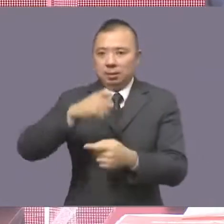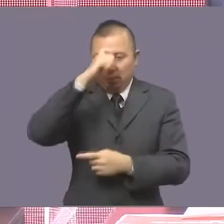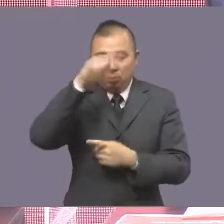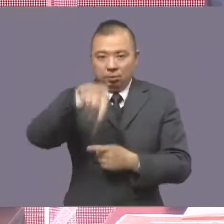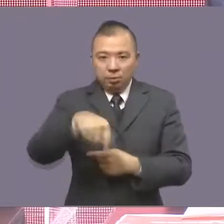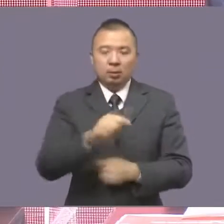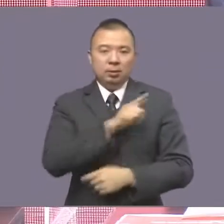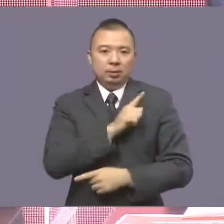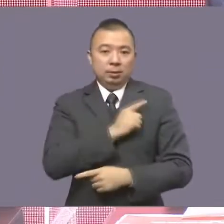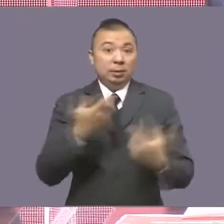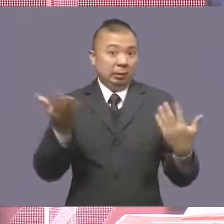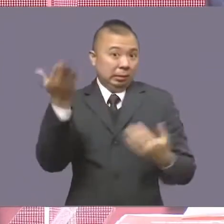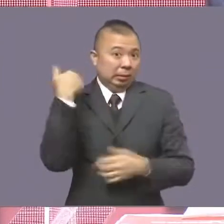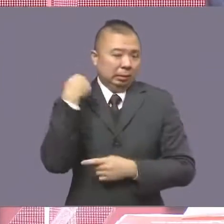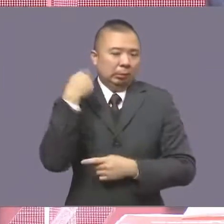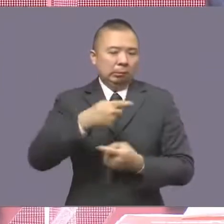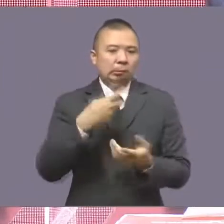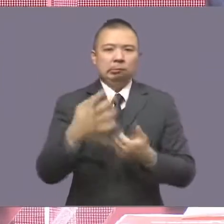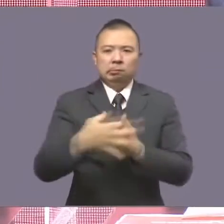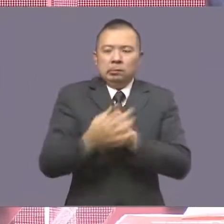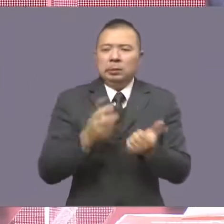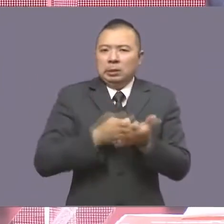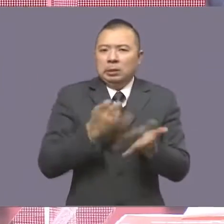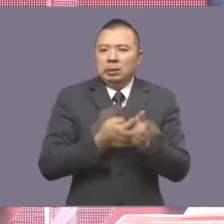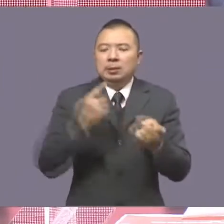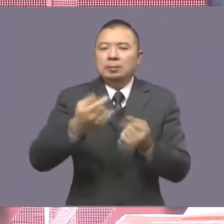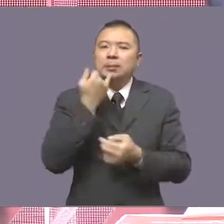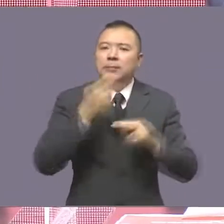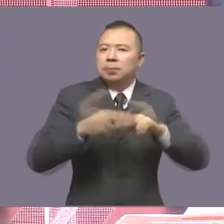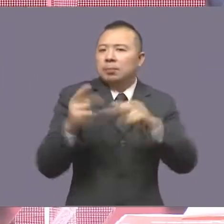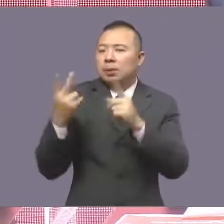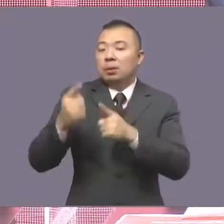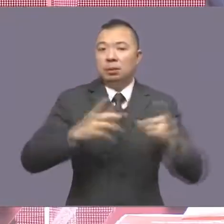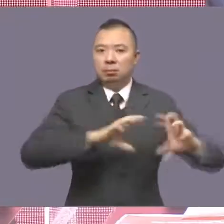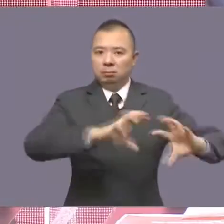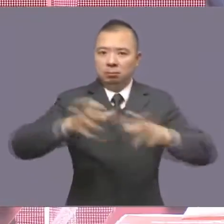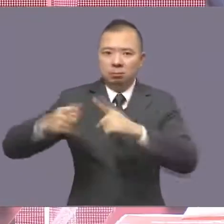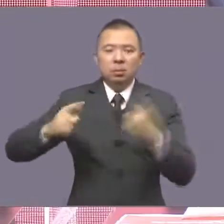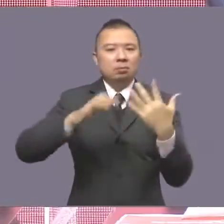跨出一步，航向和国际连结与世界接轨的目标。